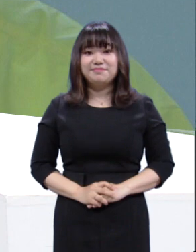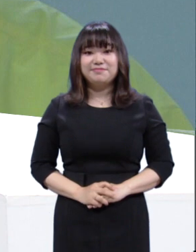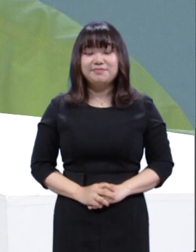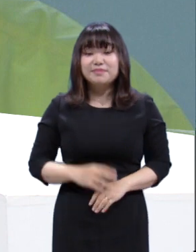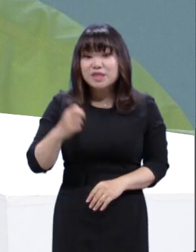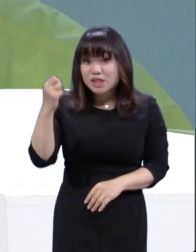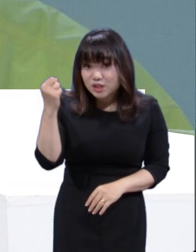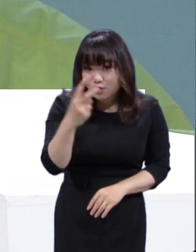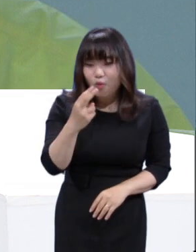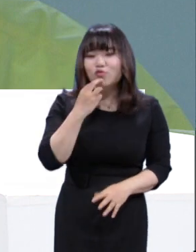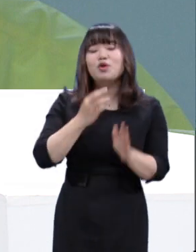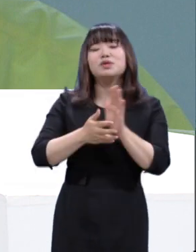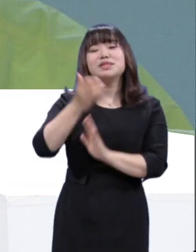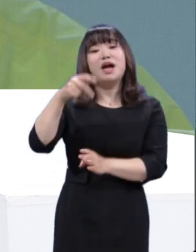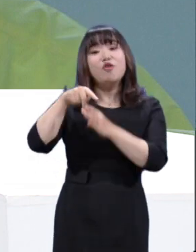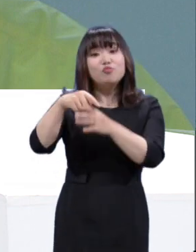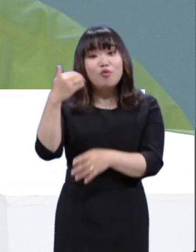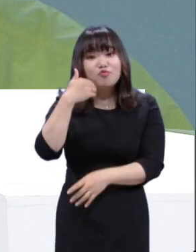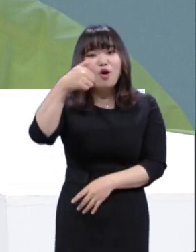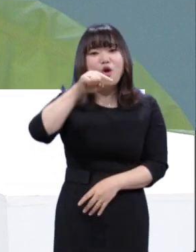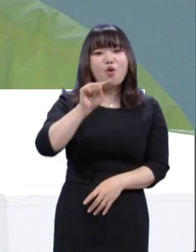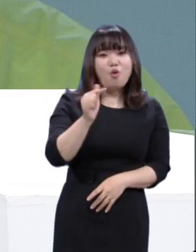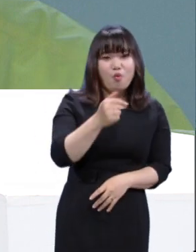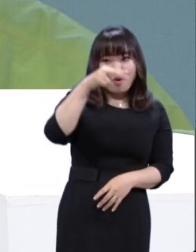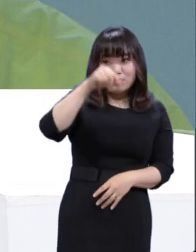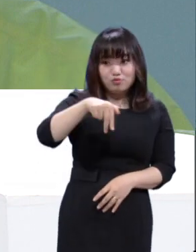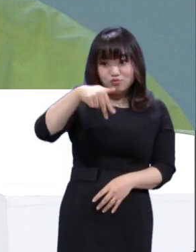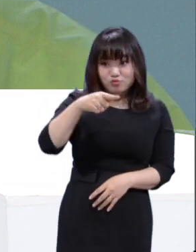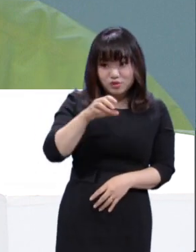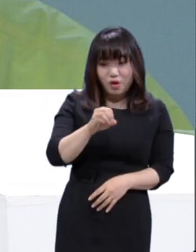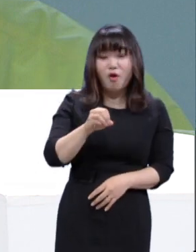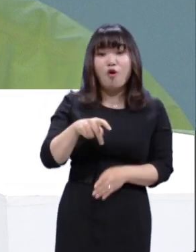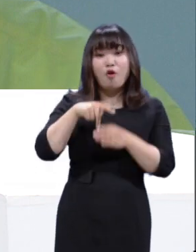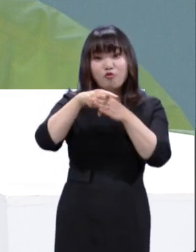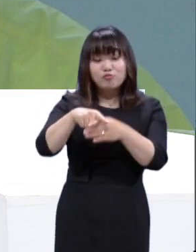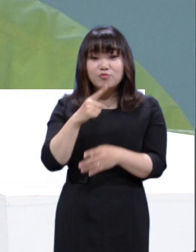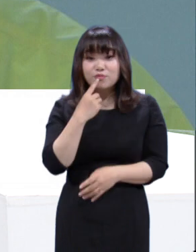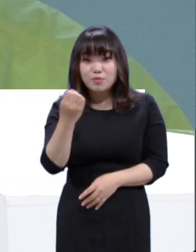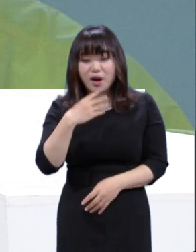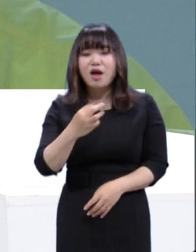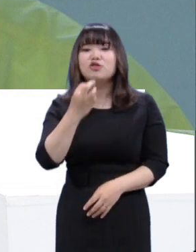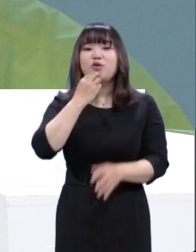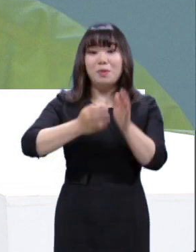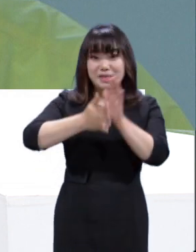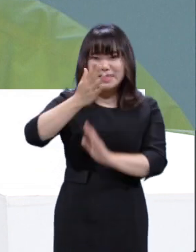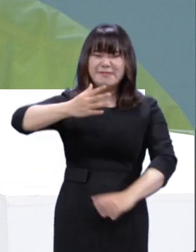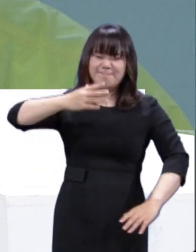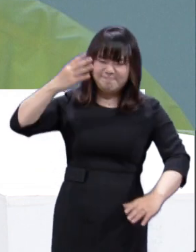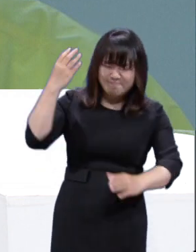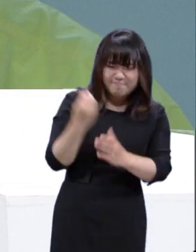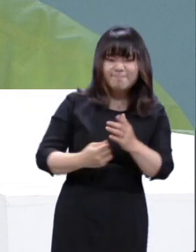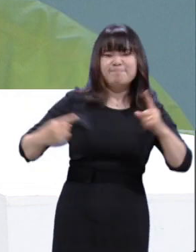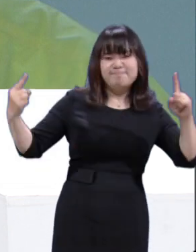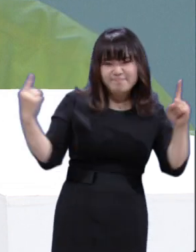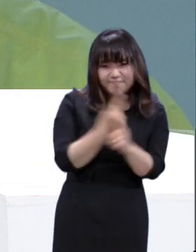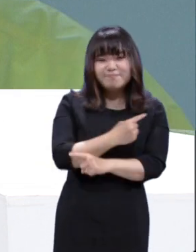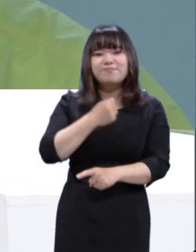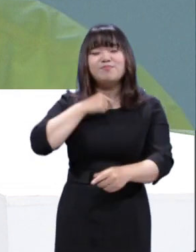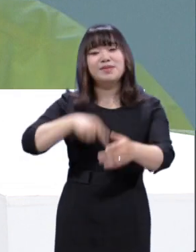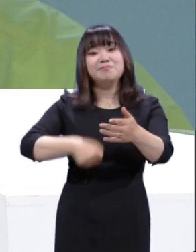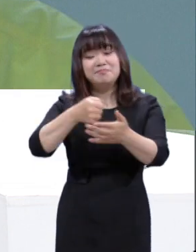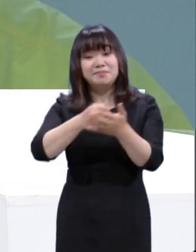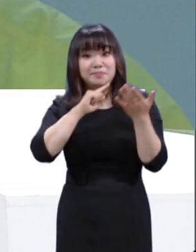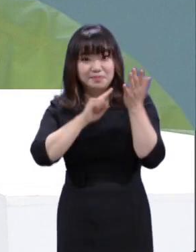네, 또 한 명의 서울시장 후보죠. 권수종 정의당 후보의 슬로건은 서울 전면 수정입니다. 서울형 일자리 보장제를